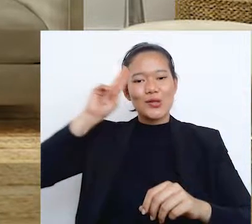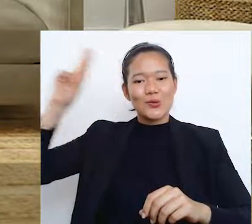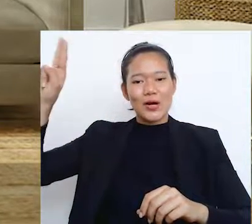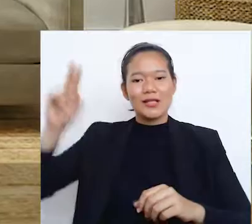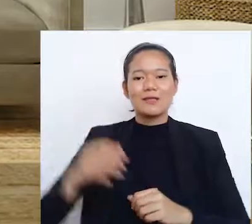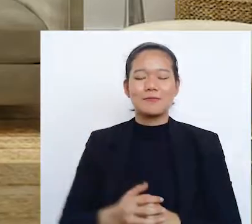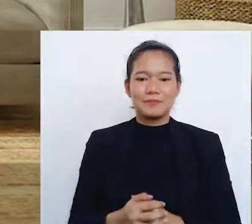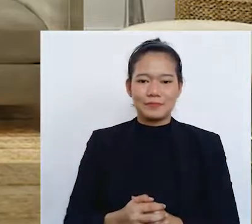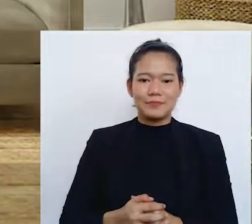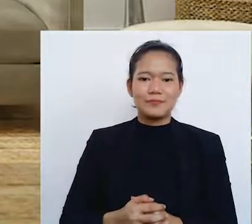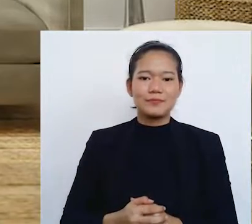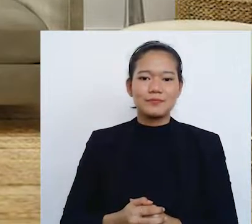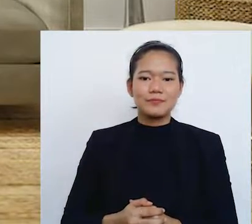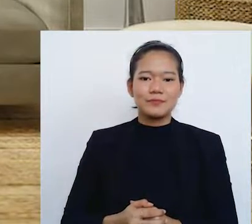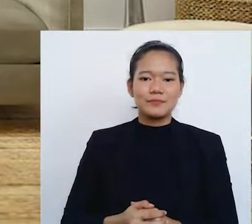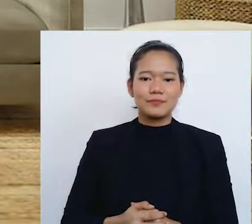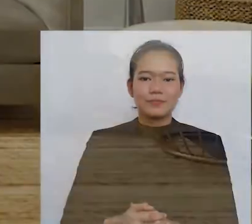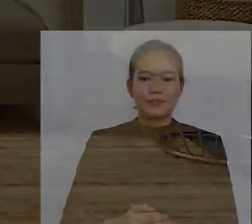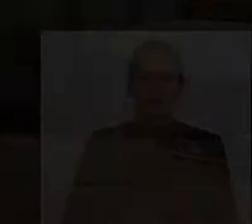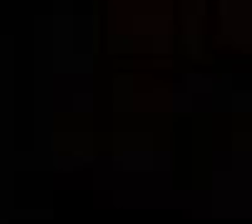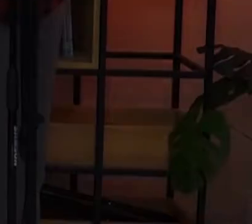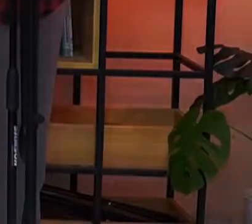anugerah dari Tuhan.